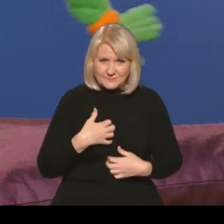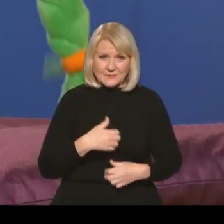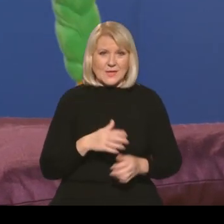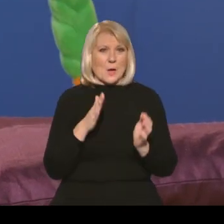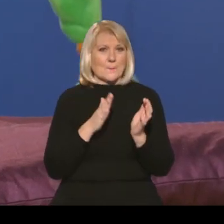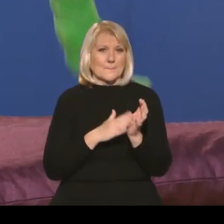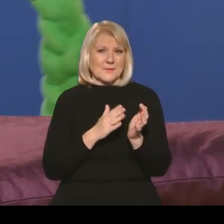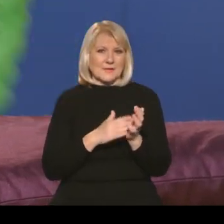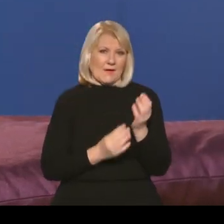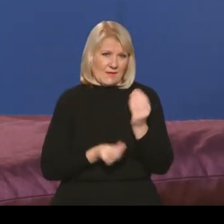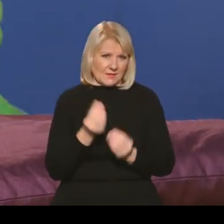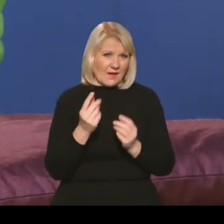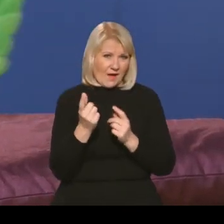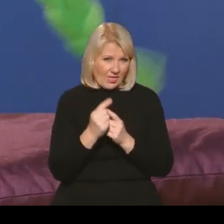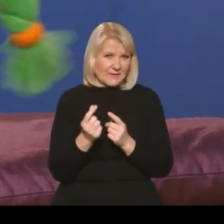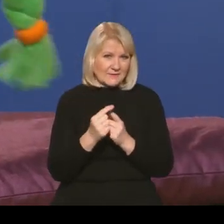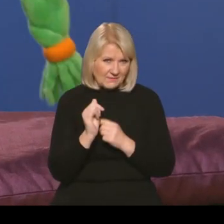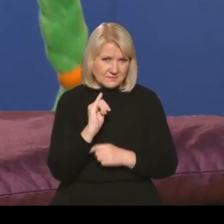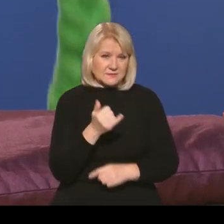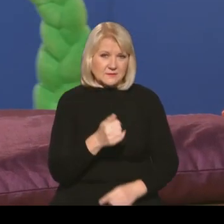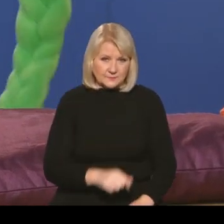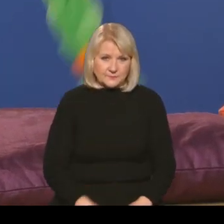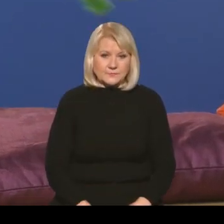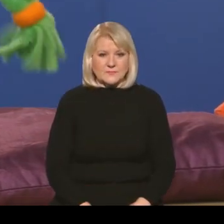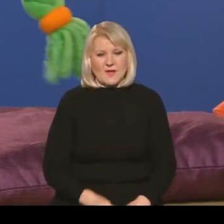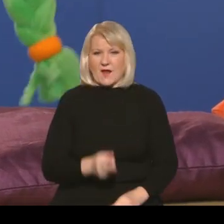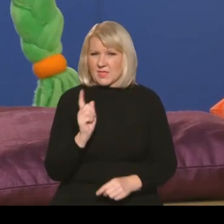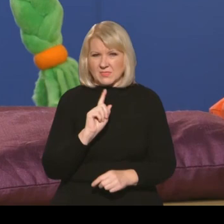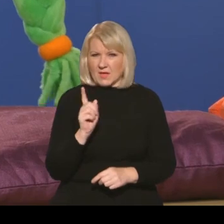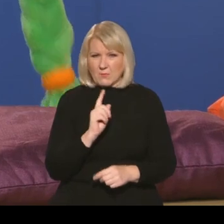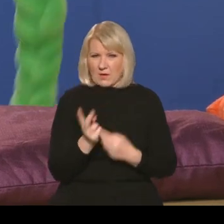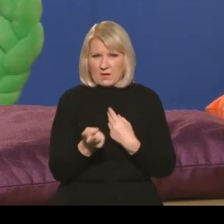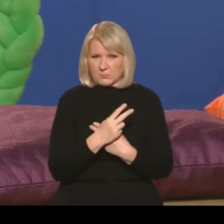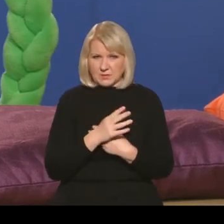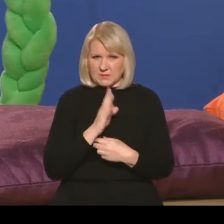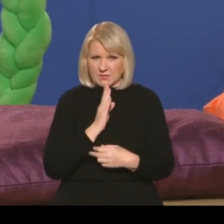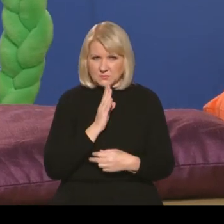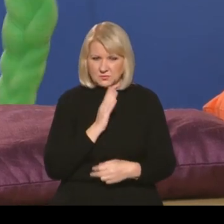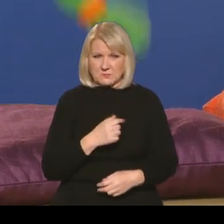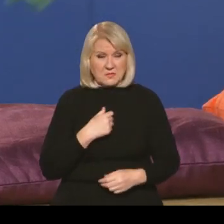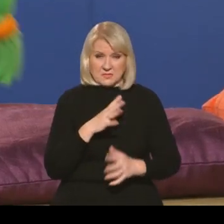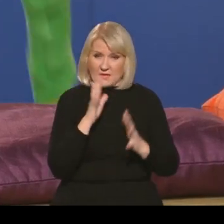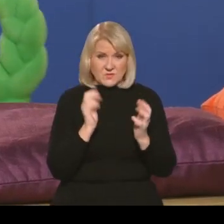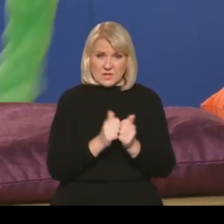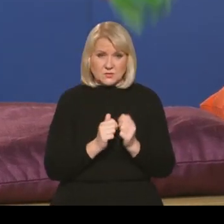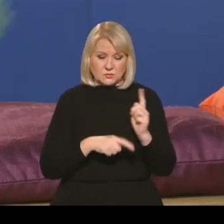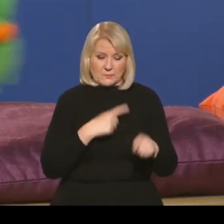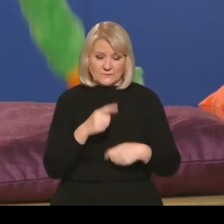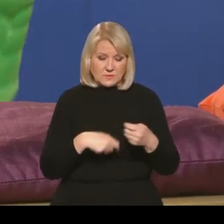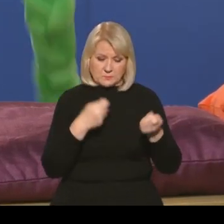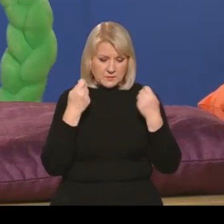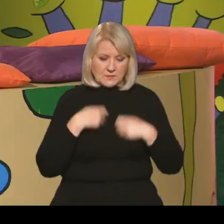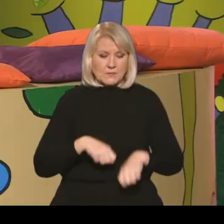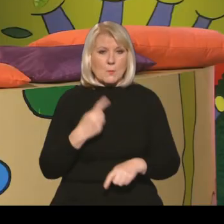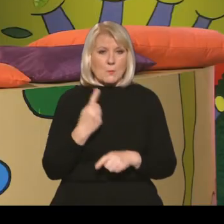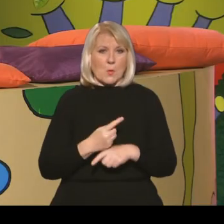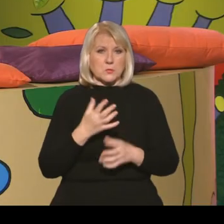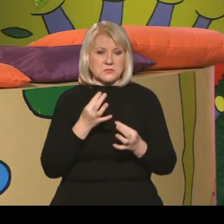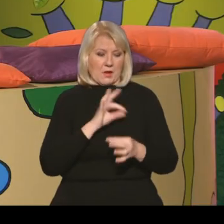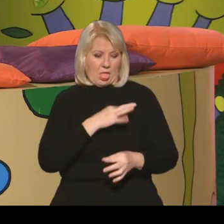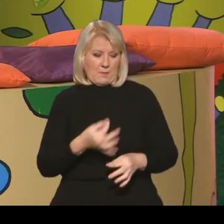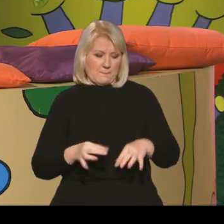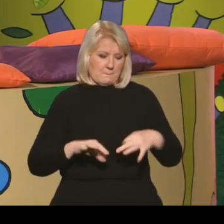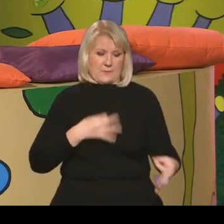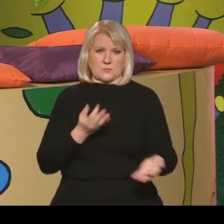Michalova hra je legrační, ale neměl by nám lhát. Nepřevléká se a jen si sundává lepenky.